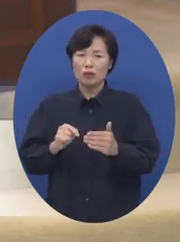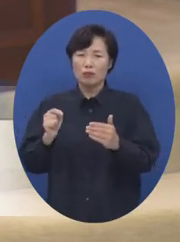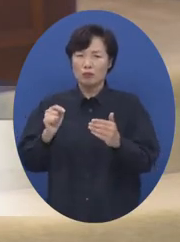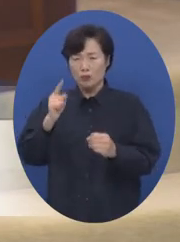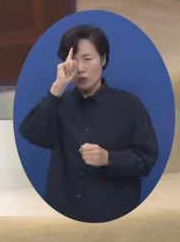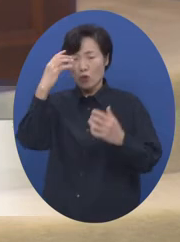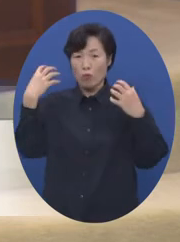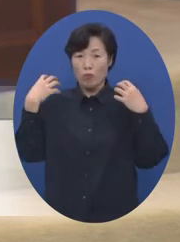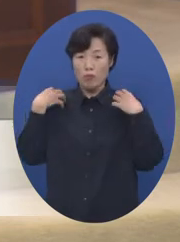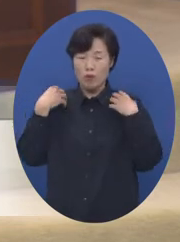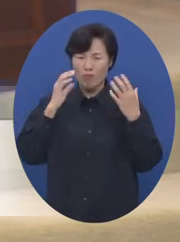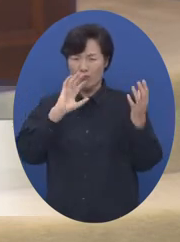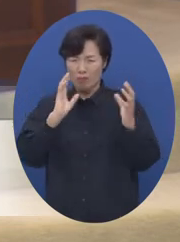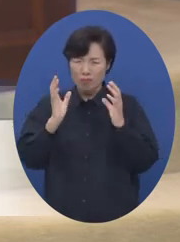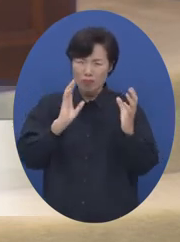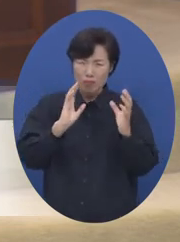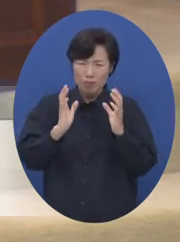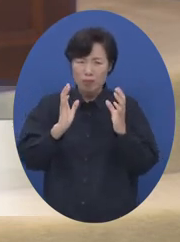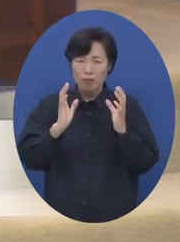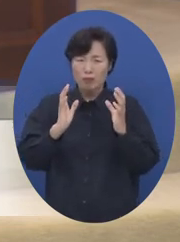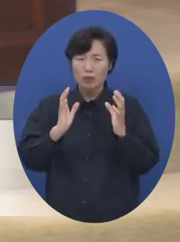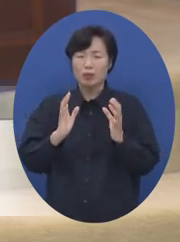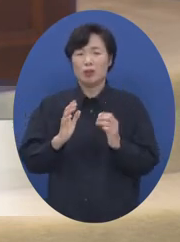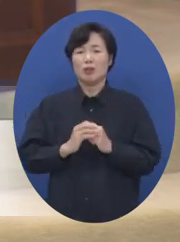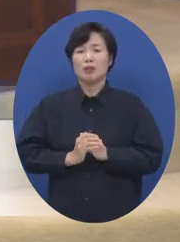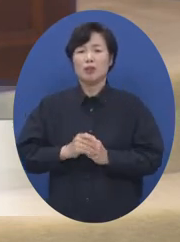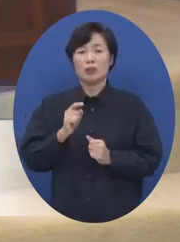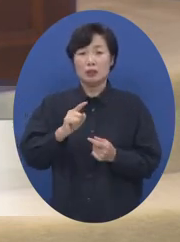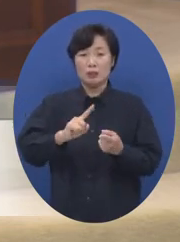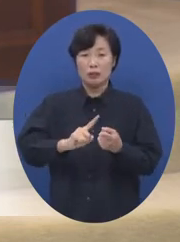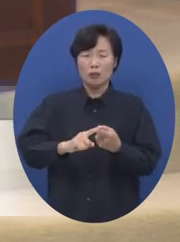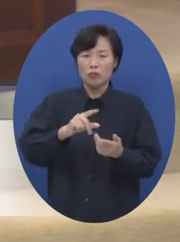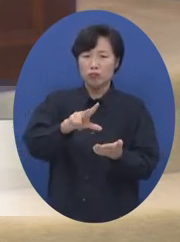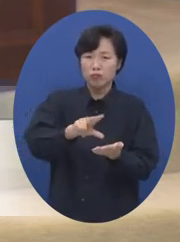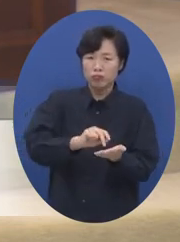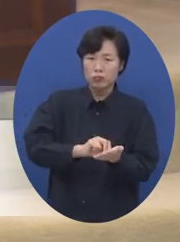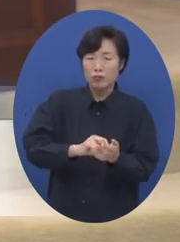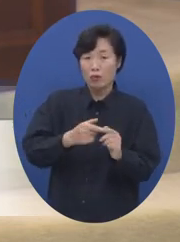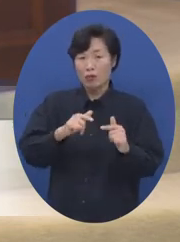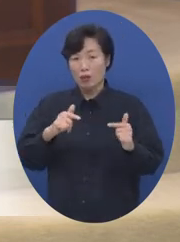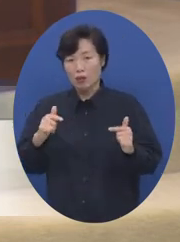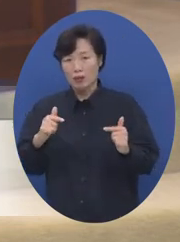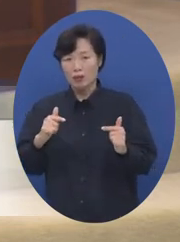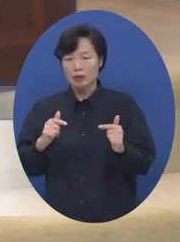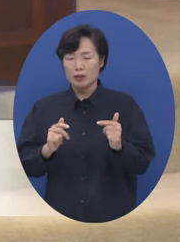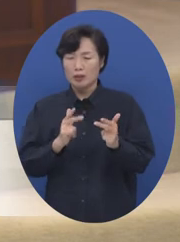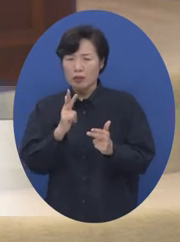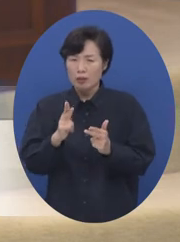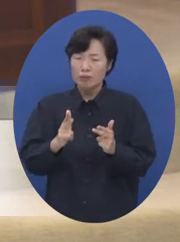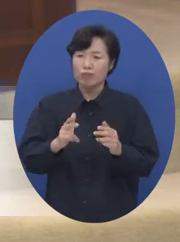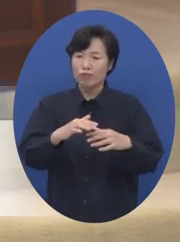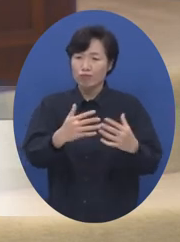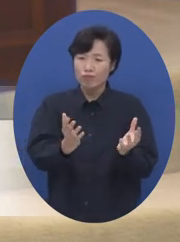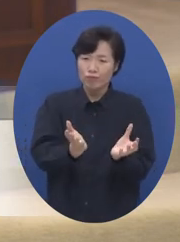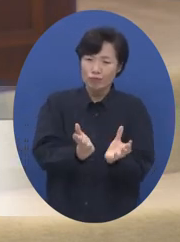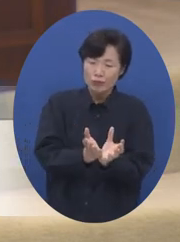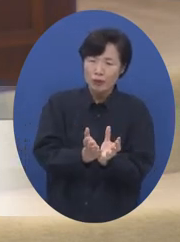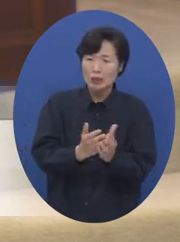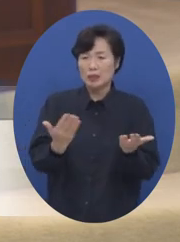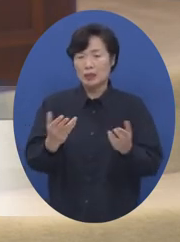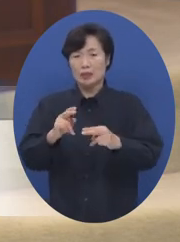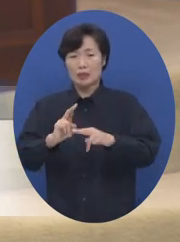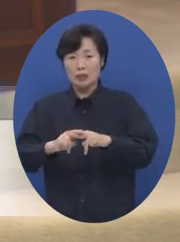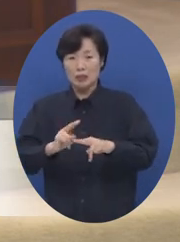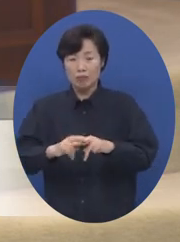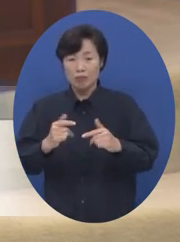국토부와 많이 협의도 했고 우리가 요구도 많이 했고 해서 기반시설 문제라든지 뭐 산업단지나 이런